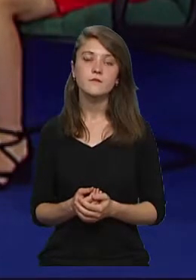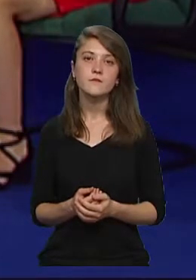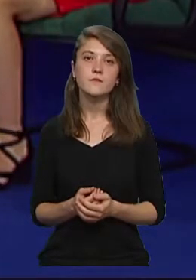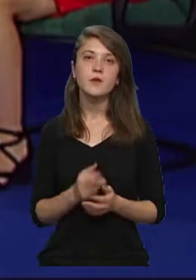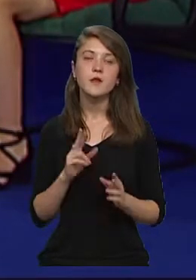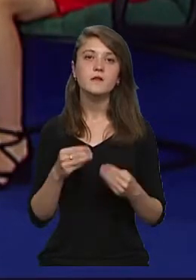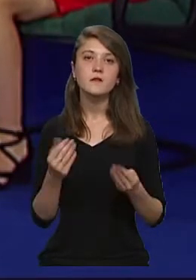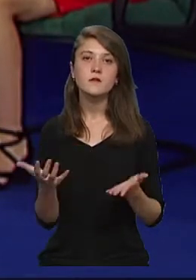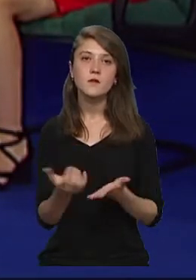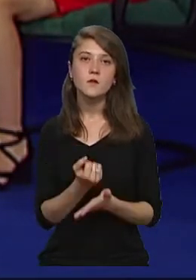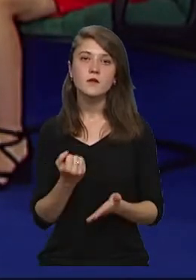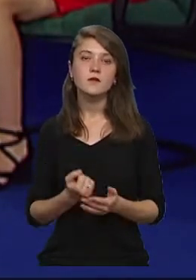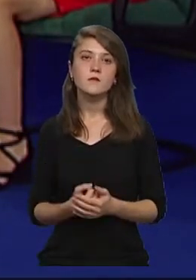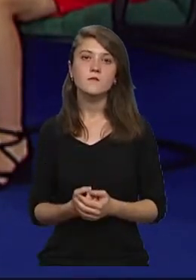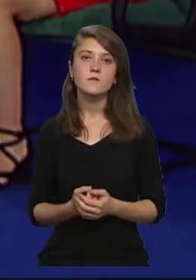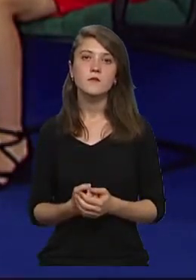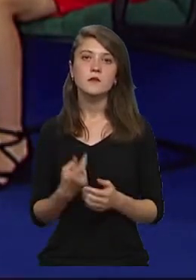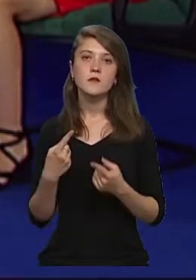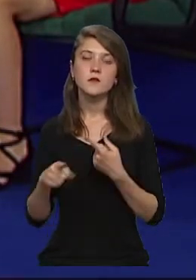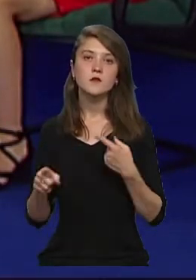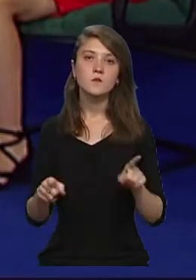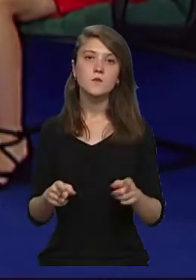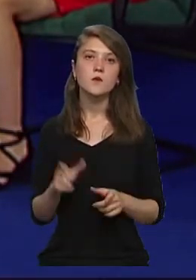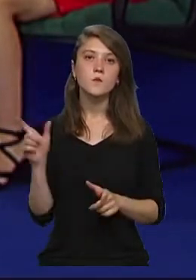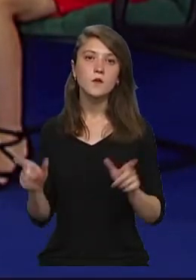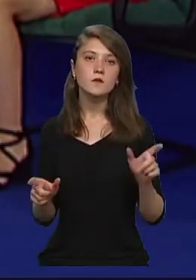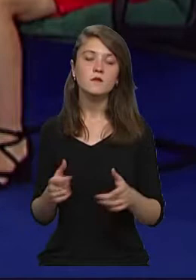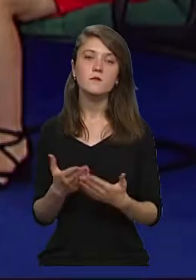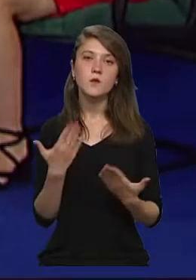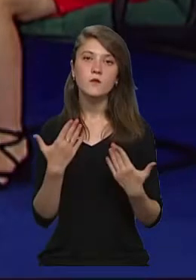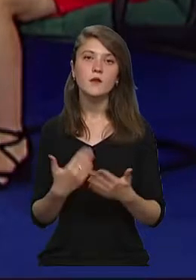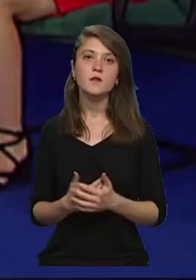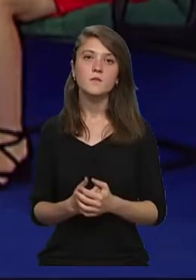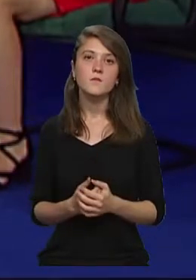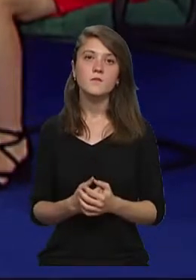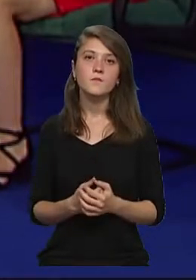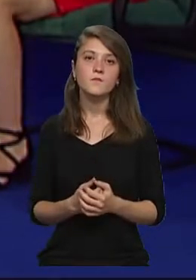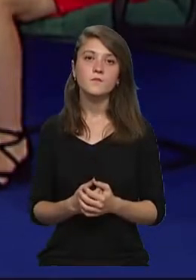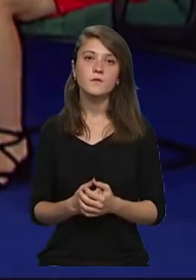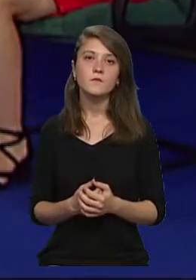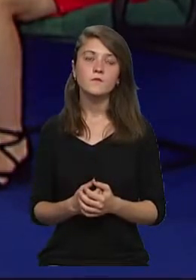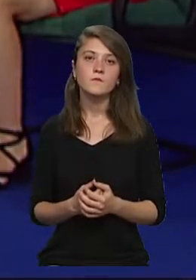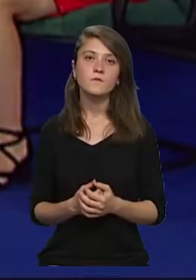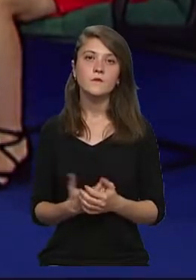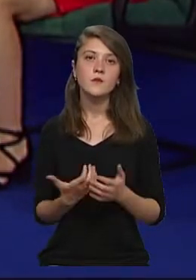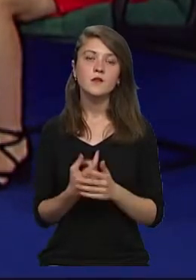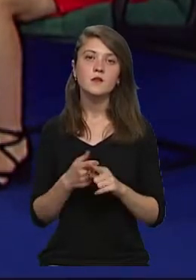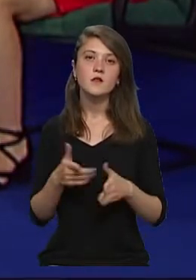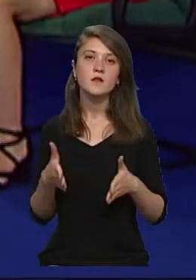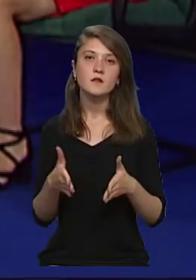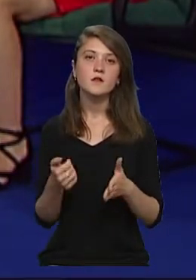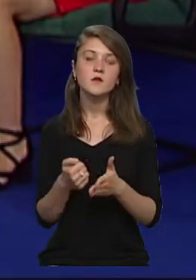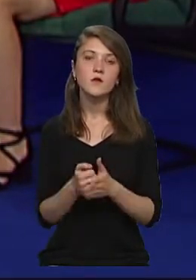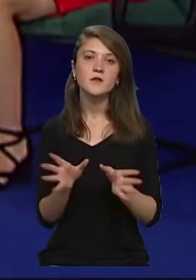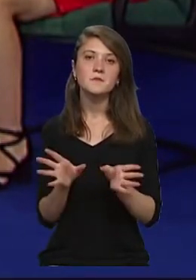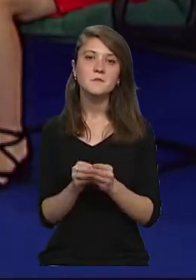Як вдається знаходити з іншими суб'єктами органів місцевого самоврядування знаходити оці шляхи до